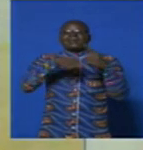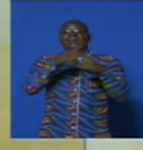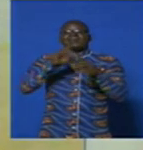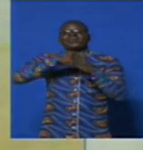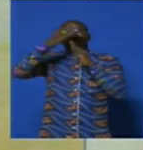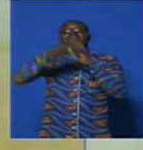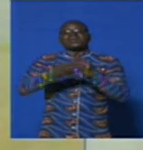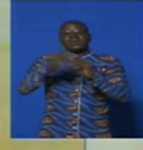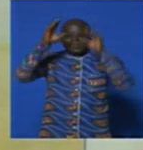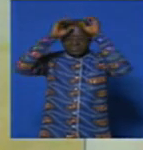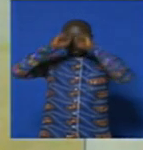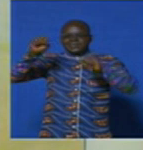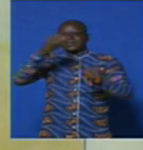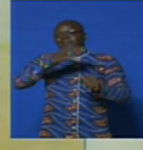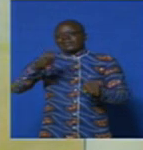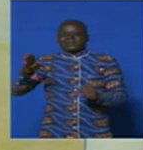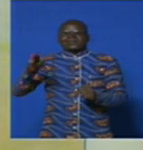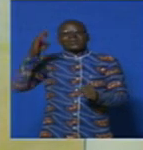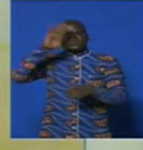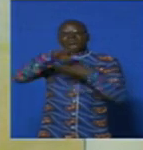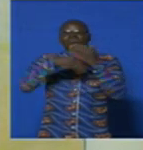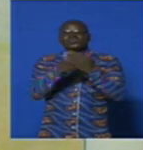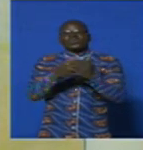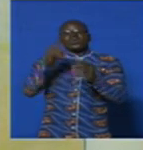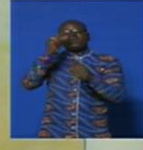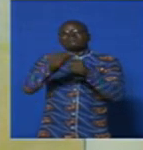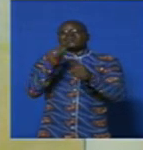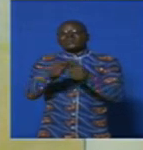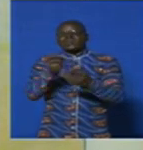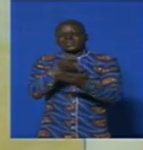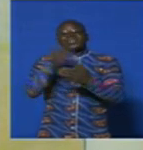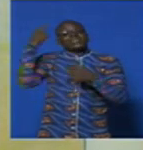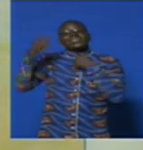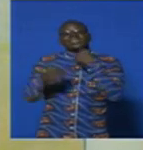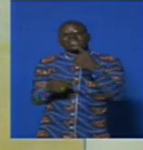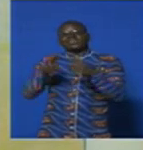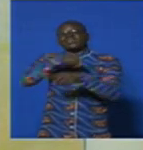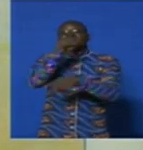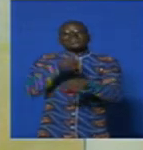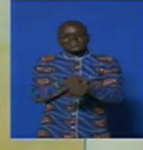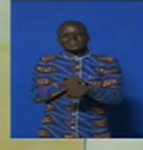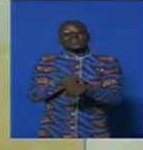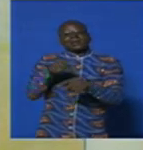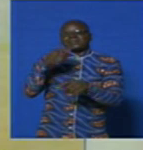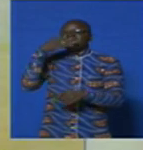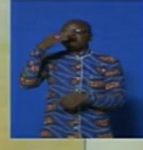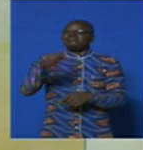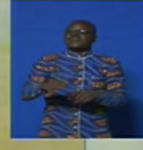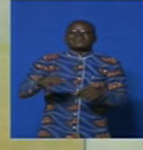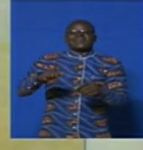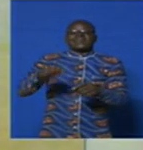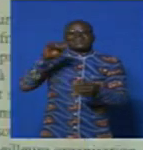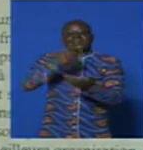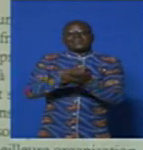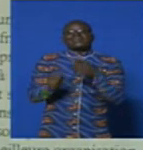Faso, à mi-mandat, tous les mots décriés en son temps sont toujours là, en pire, résume Zéphirin